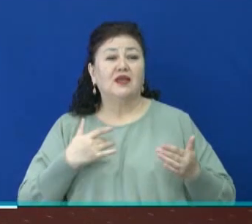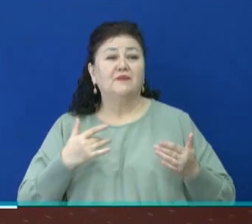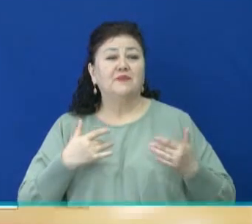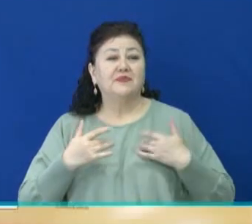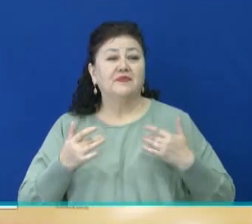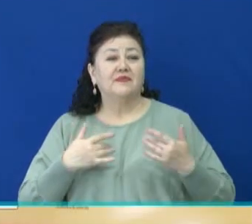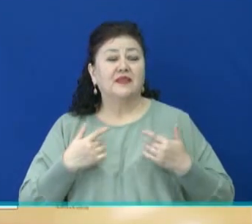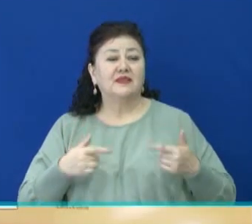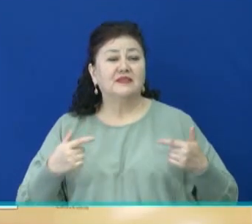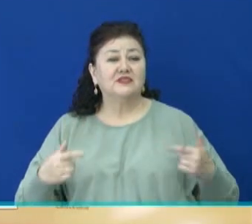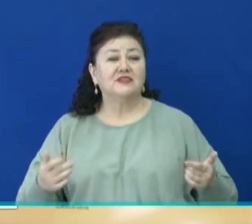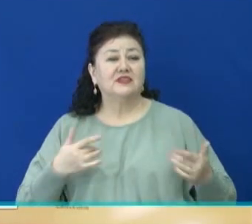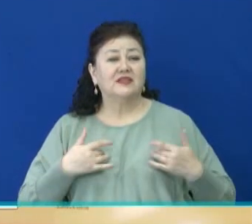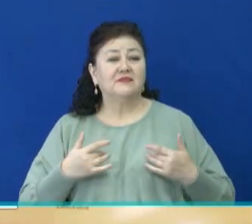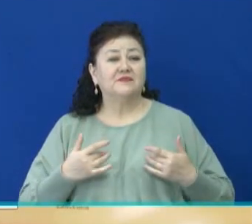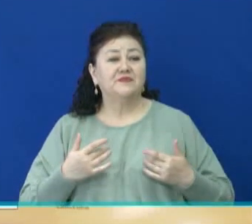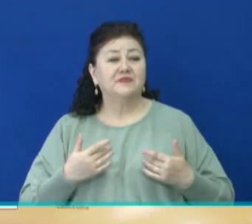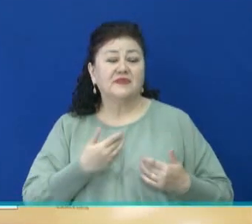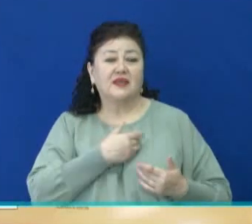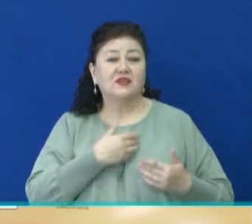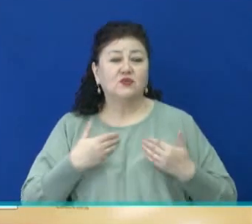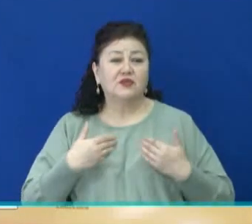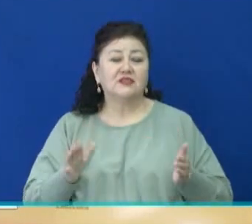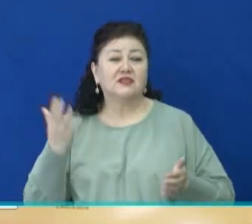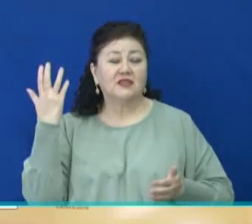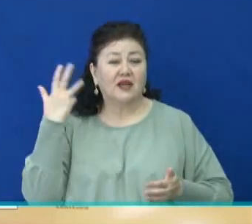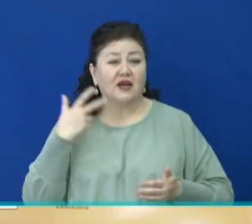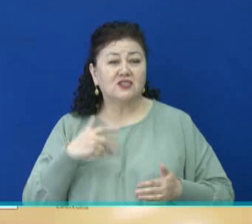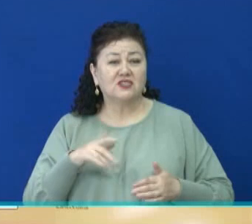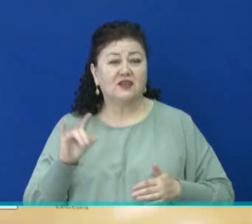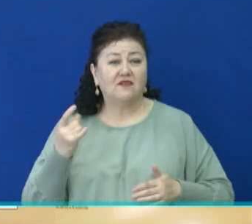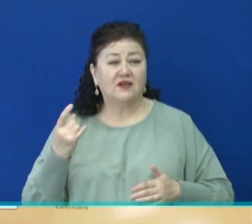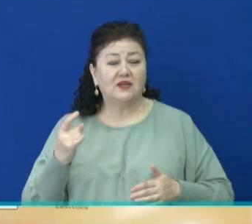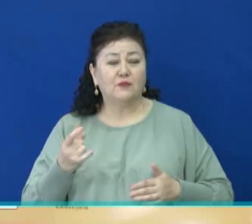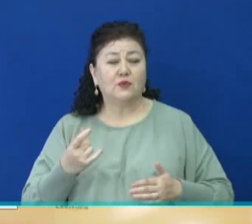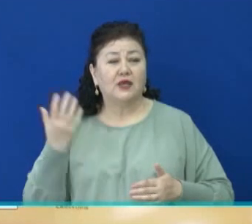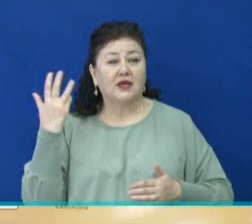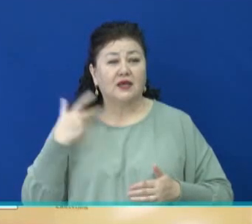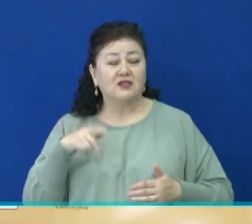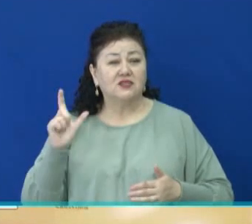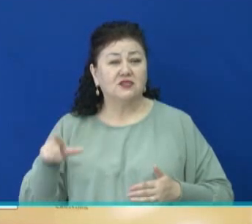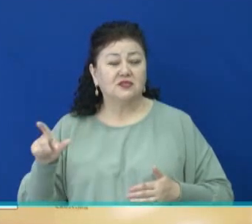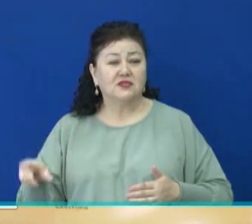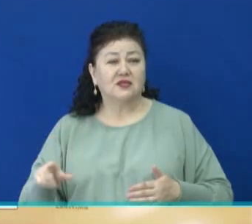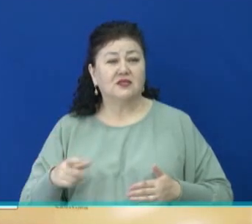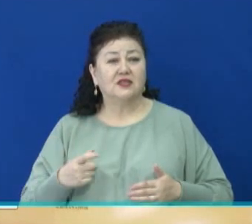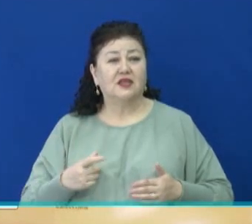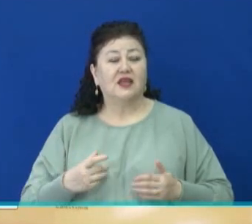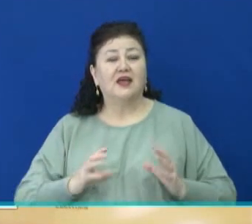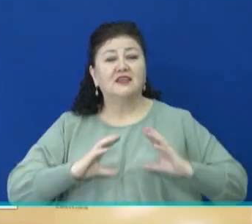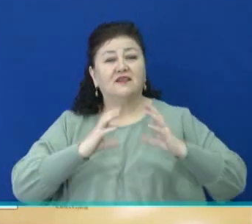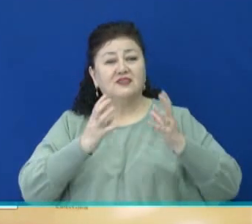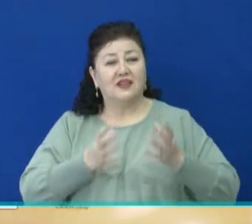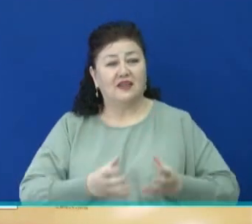представлены зрителям. Я хочу раскрыть каждого ребенка, потому что каждый человек, каждый ребенок – это